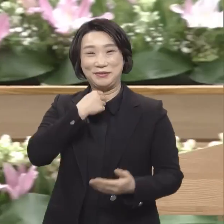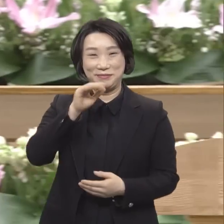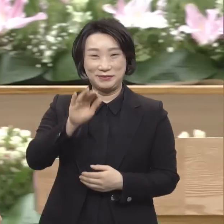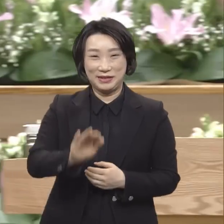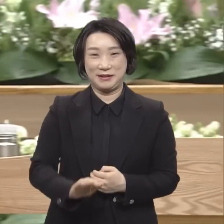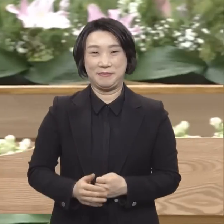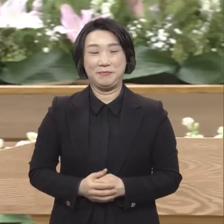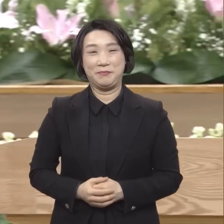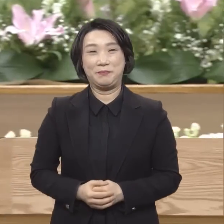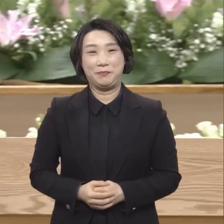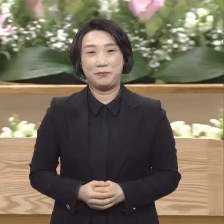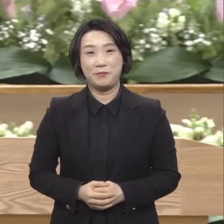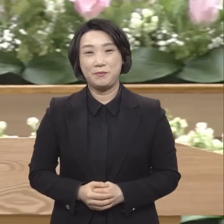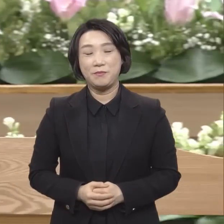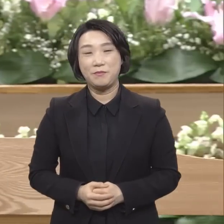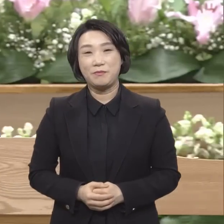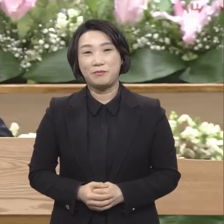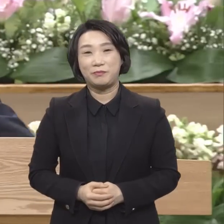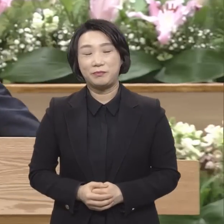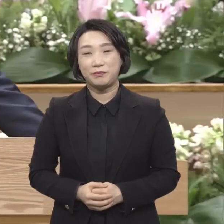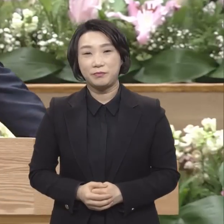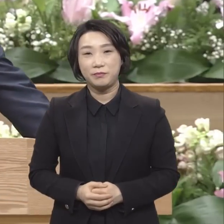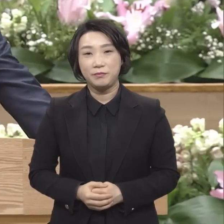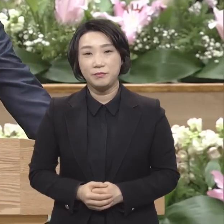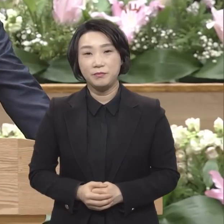나누고자 합니다.